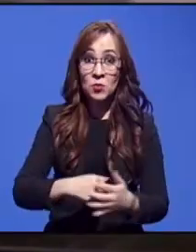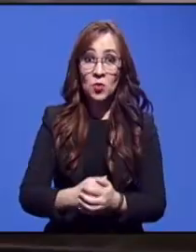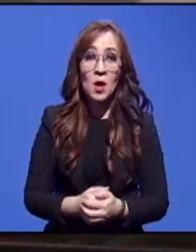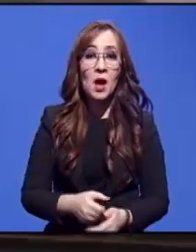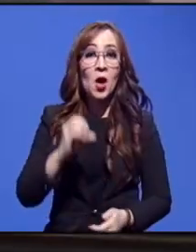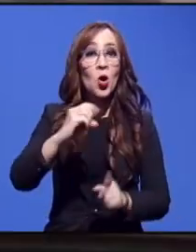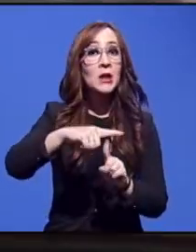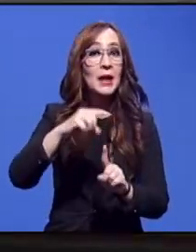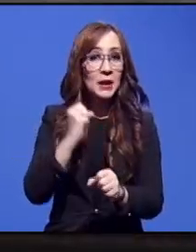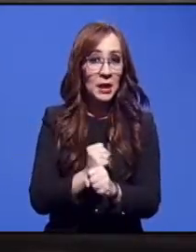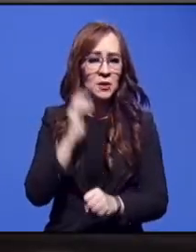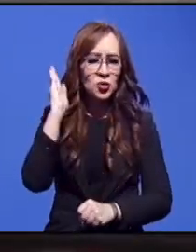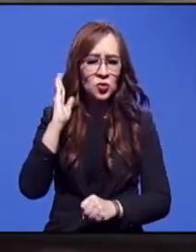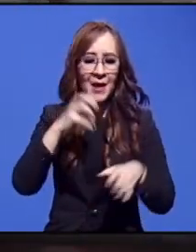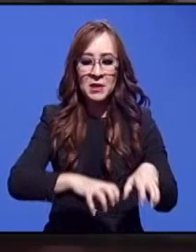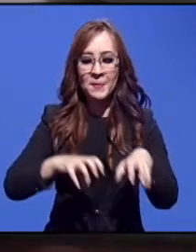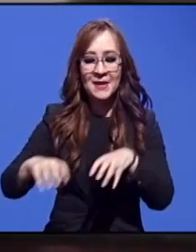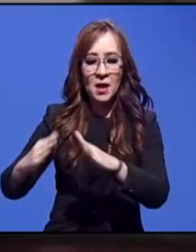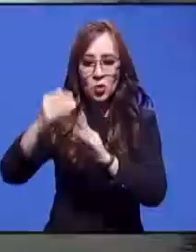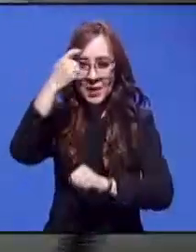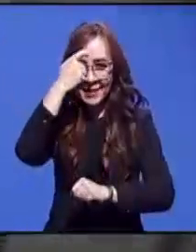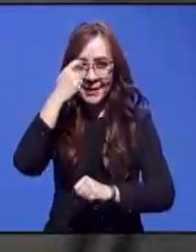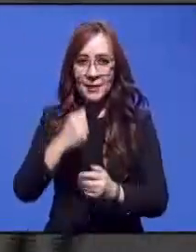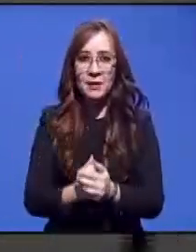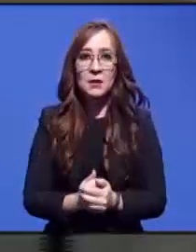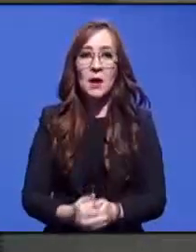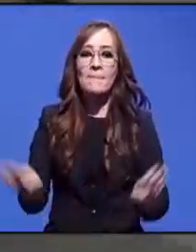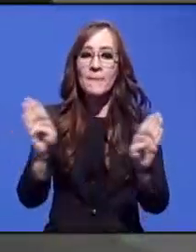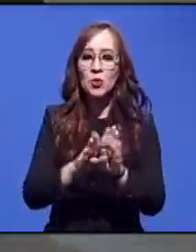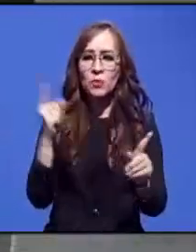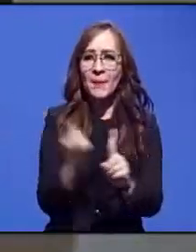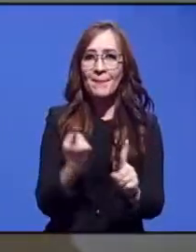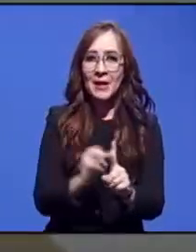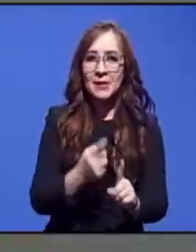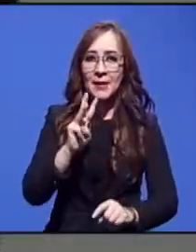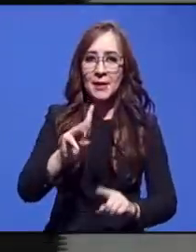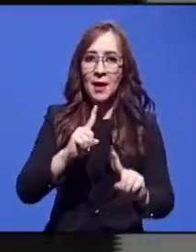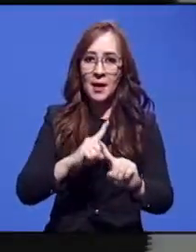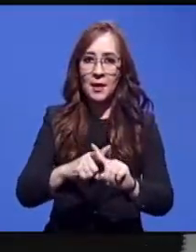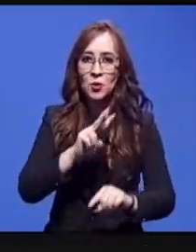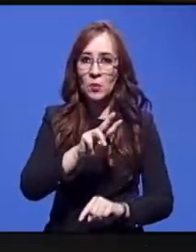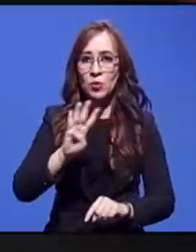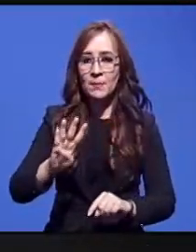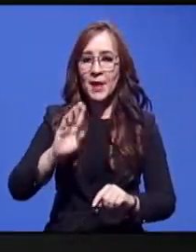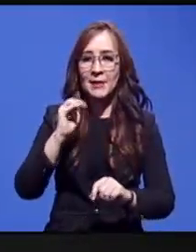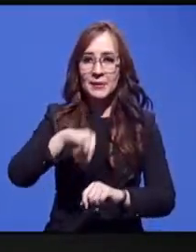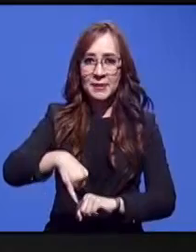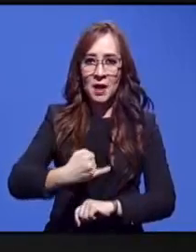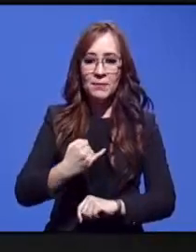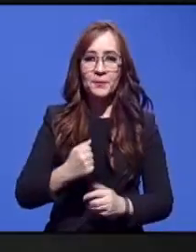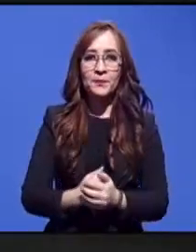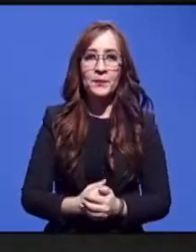dipindah ke rumah sakit, sanksi tegas tetap diberikan, yaitu penutupan paksa selama 3 kali 24 jam. Selain itu,